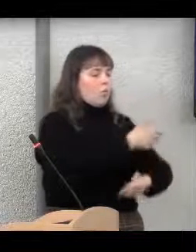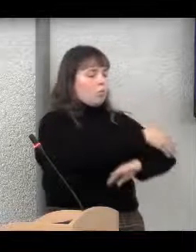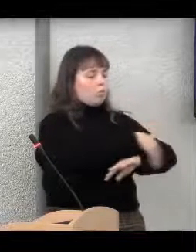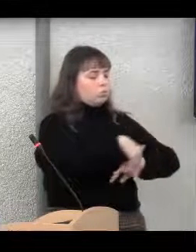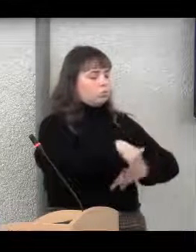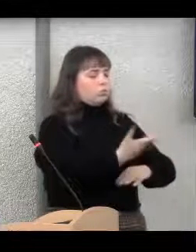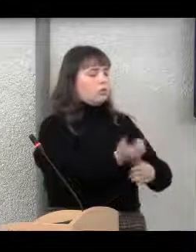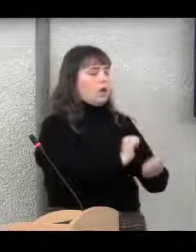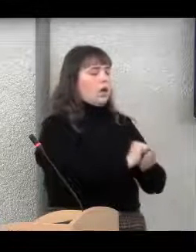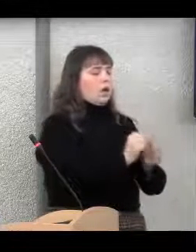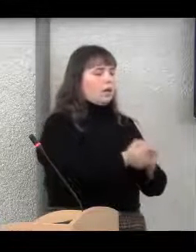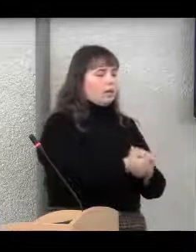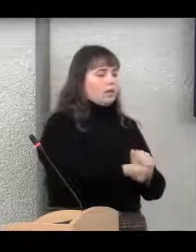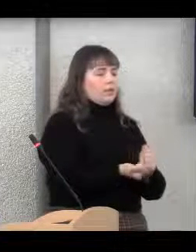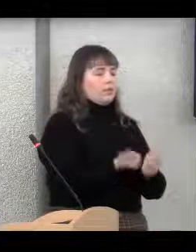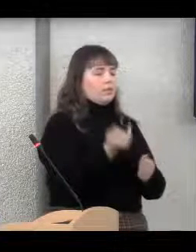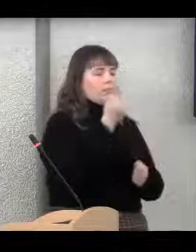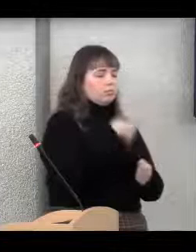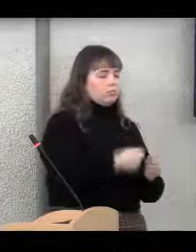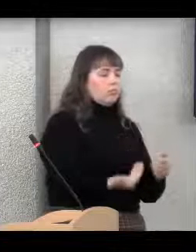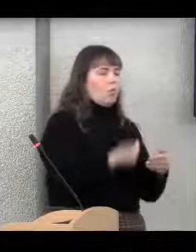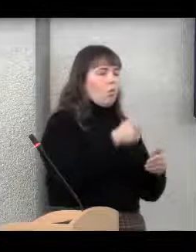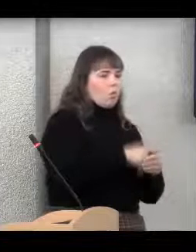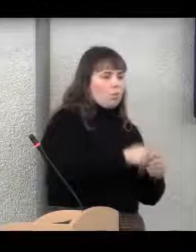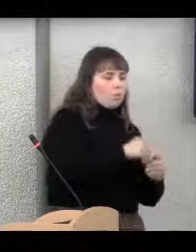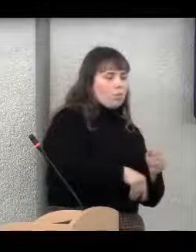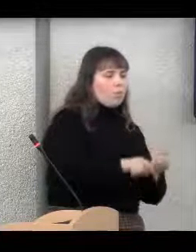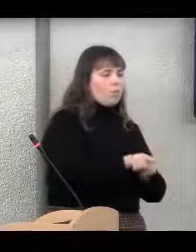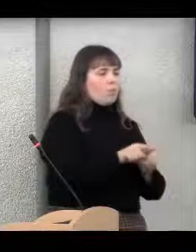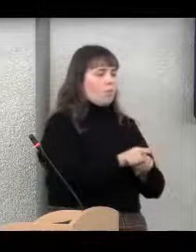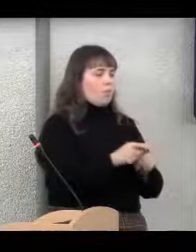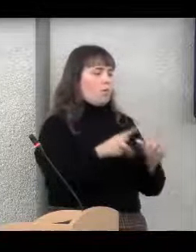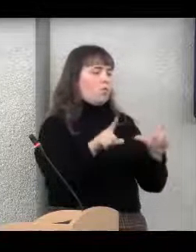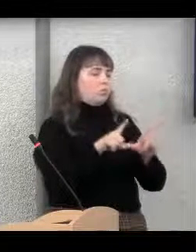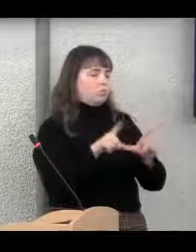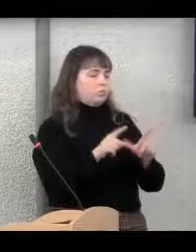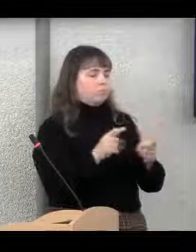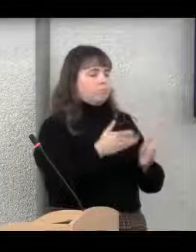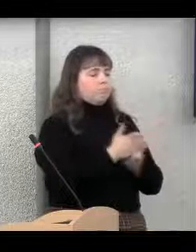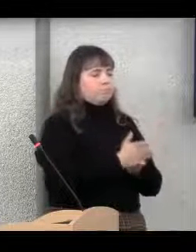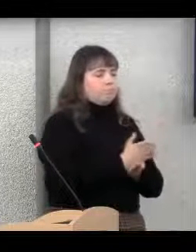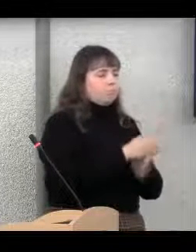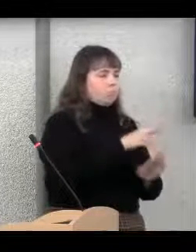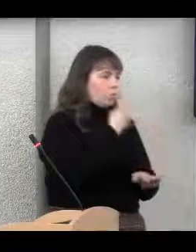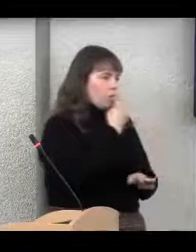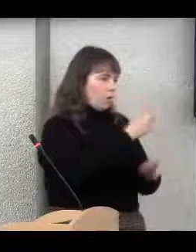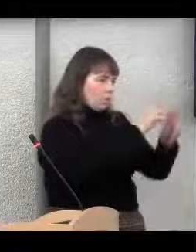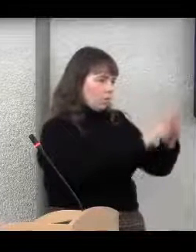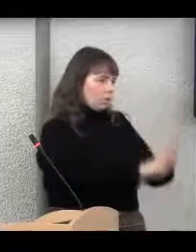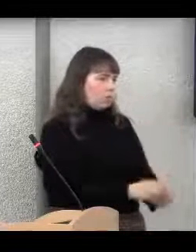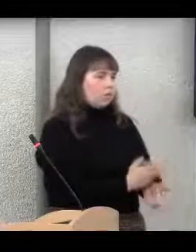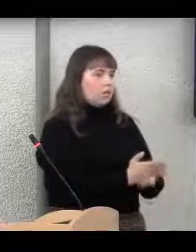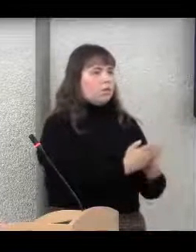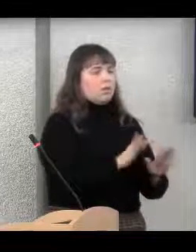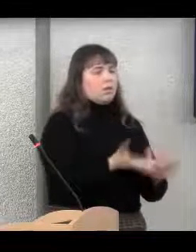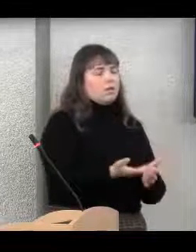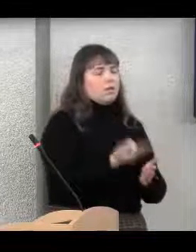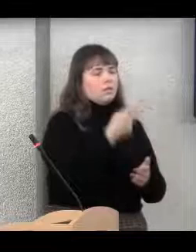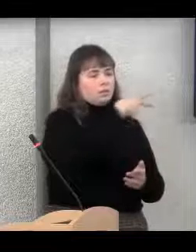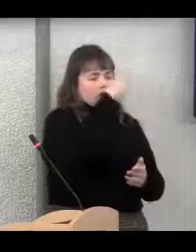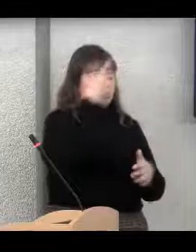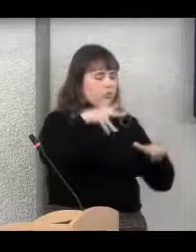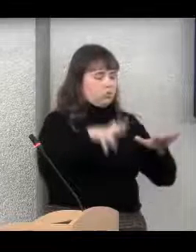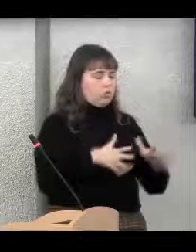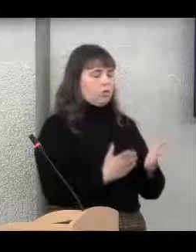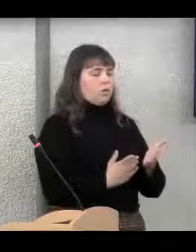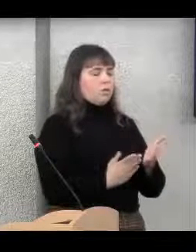gerasias anglies kaupimo ūkininkavimo praktikas ir remiantis jomis Lietuvoje pradėti procesus trimis kryptimis. Tai